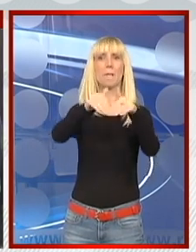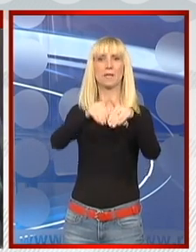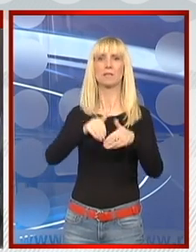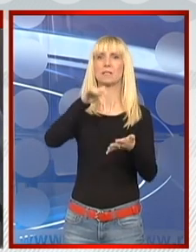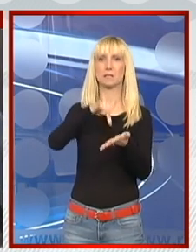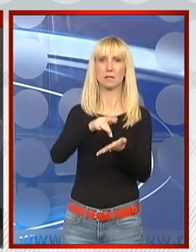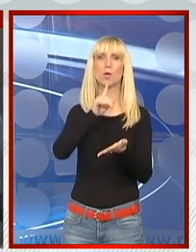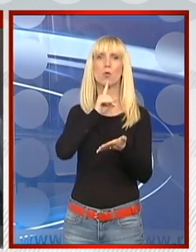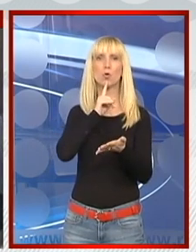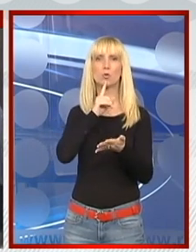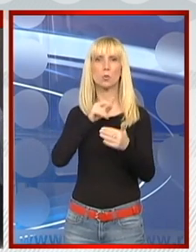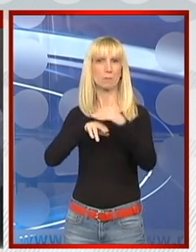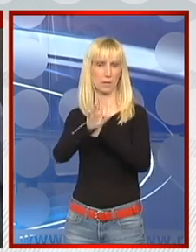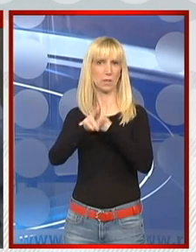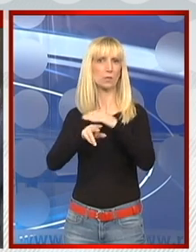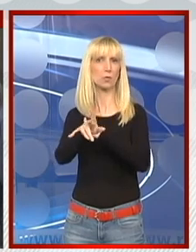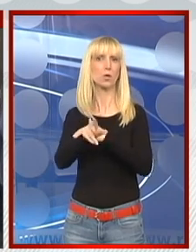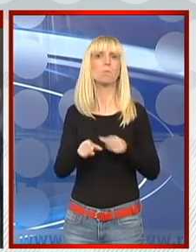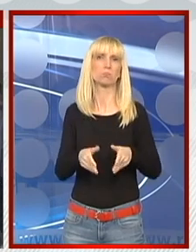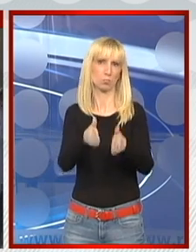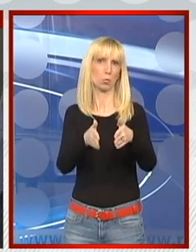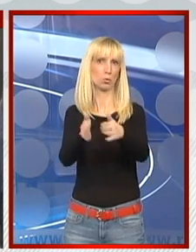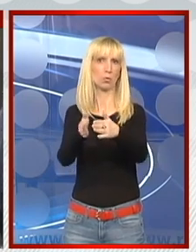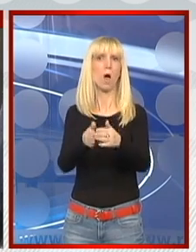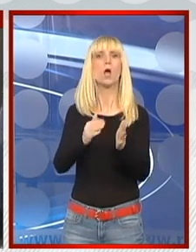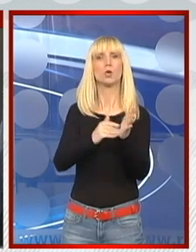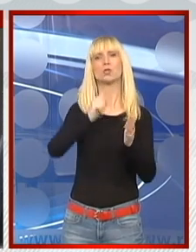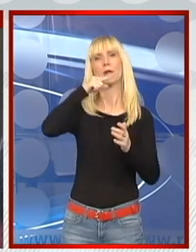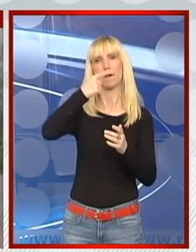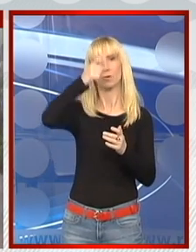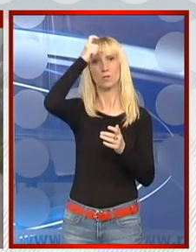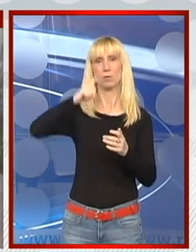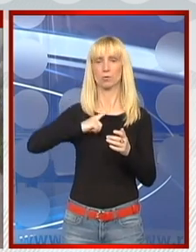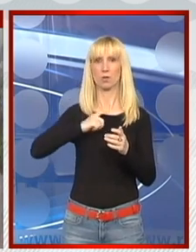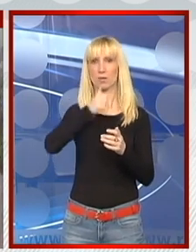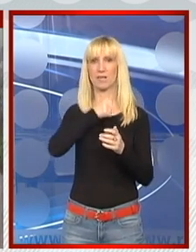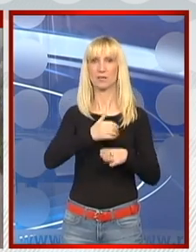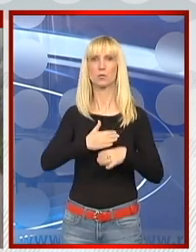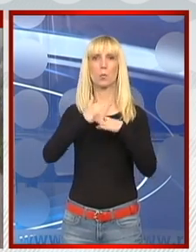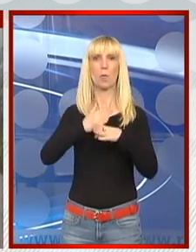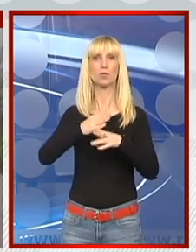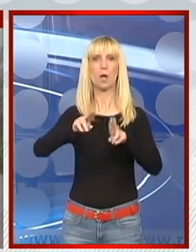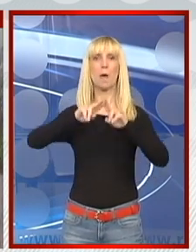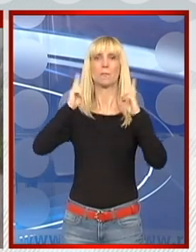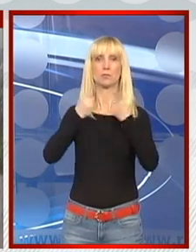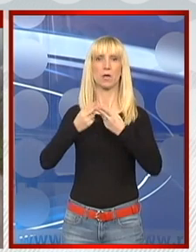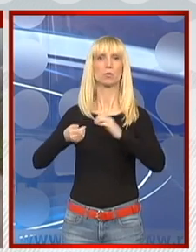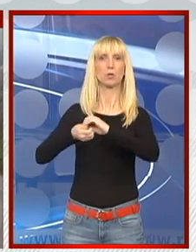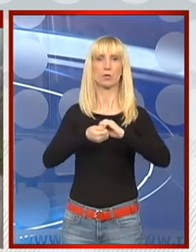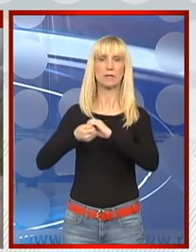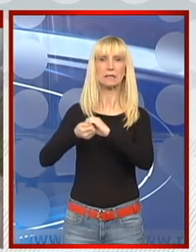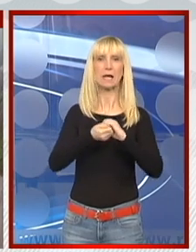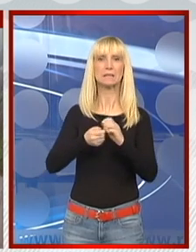centra koje se nalaze na migranskoj ruti. On je rekao i da Srbija očekuje finansijsku pomoć međunarodnih